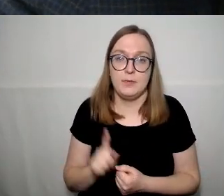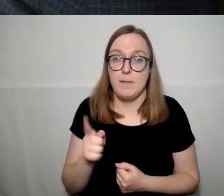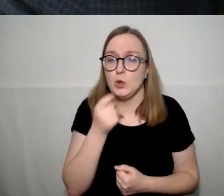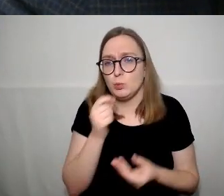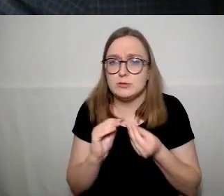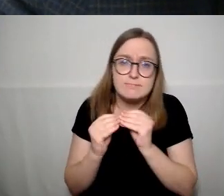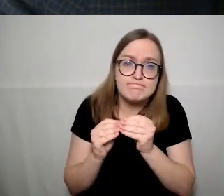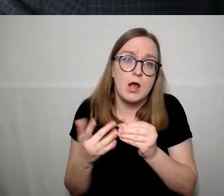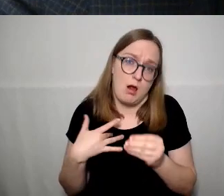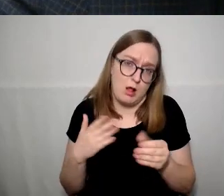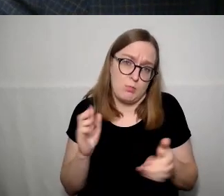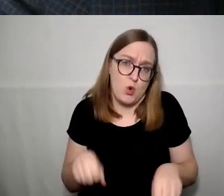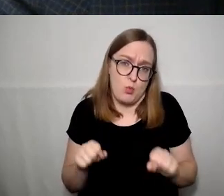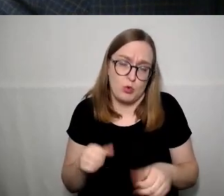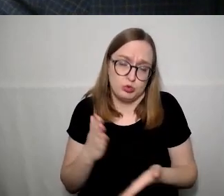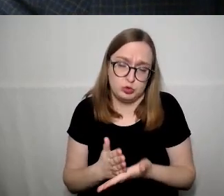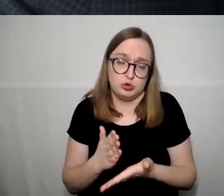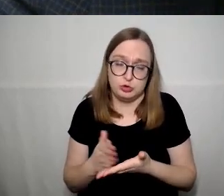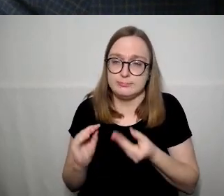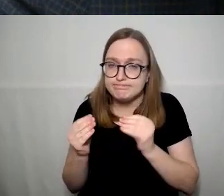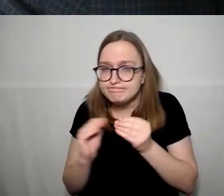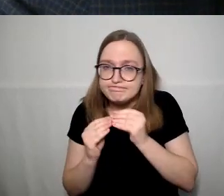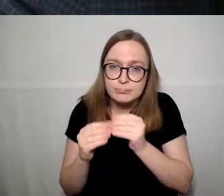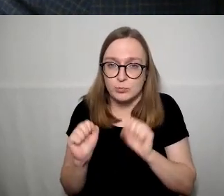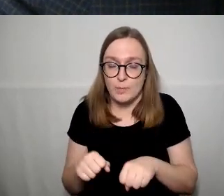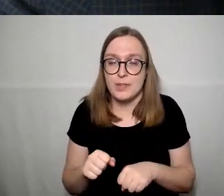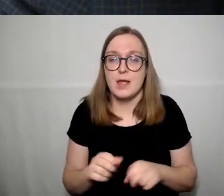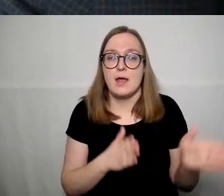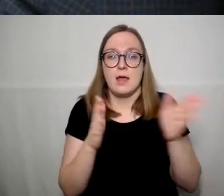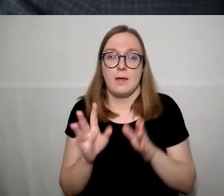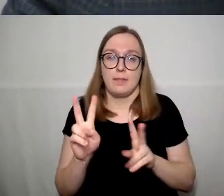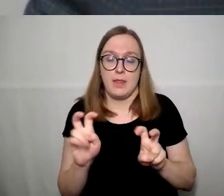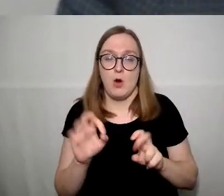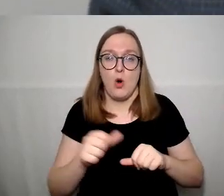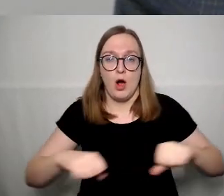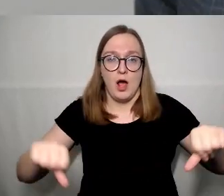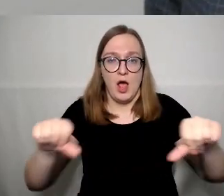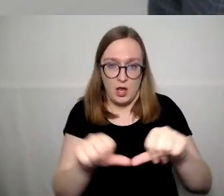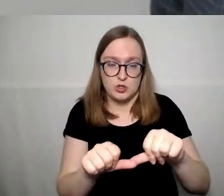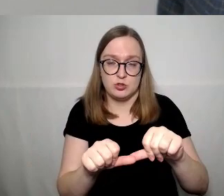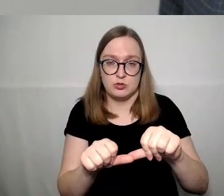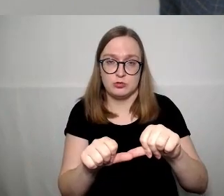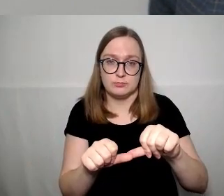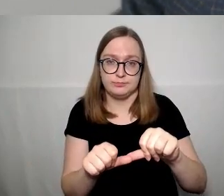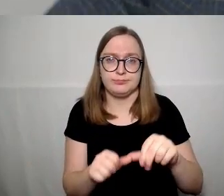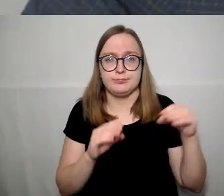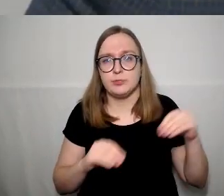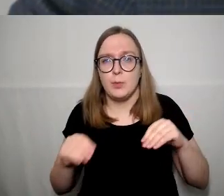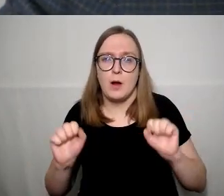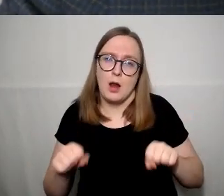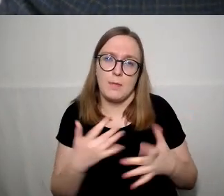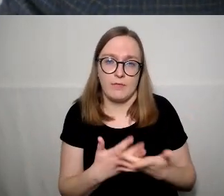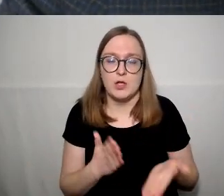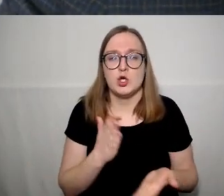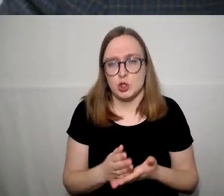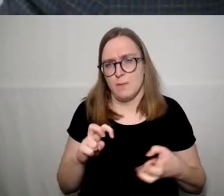dėlto. Galimybės yra. Dabar dėl ežerų, marių, pakrančių ir jų veiklinimo. Iš tikrųjų turim didelę problemą tiek Vievio